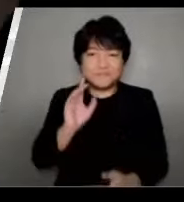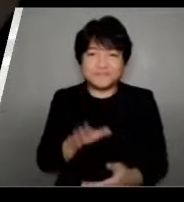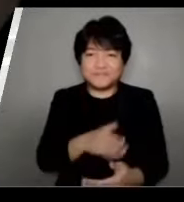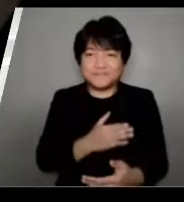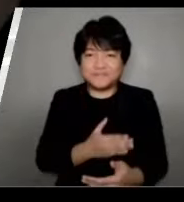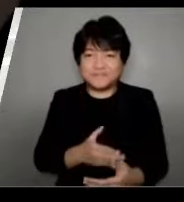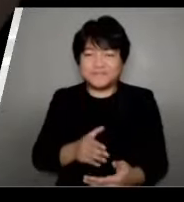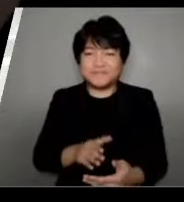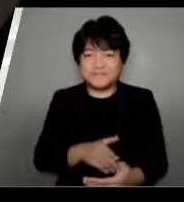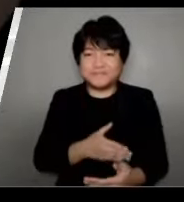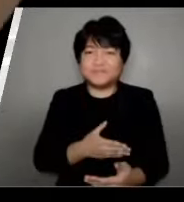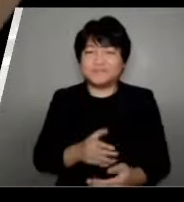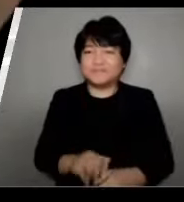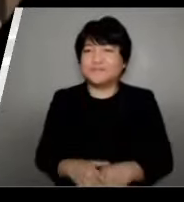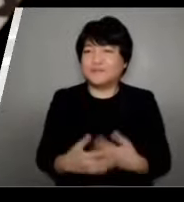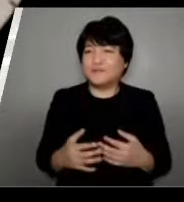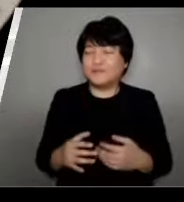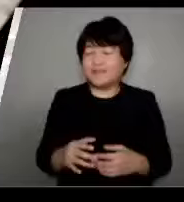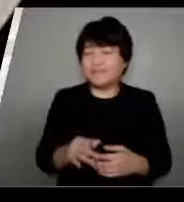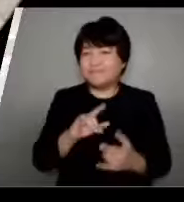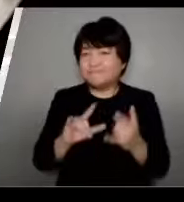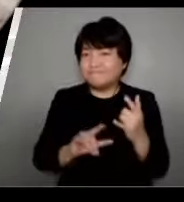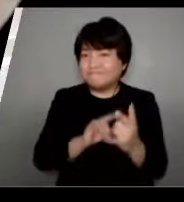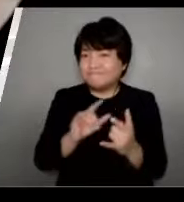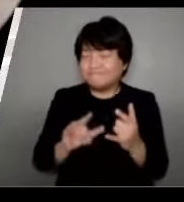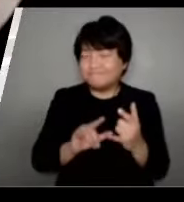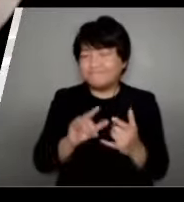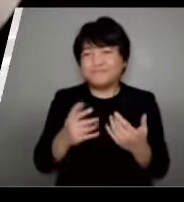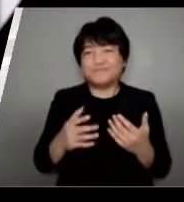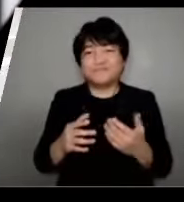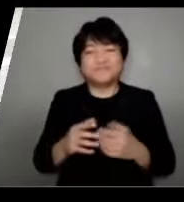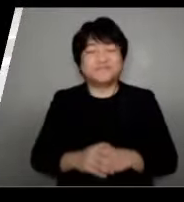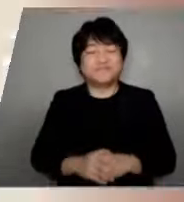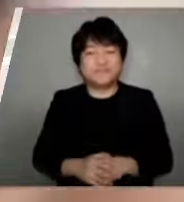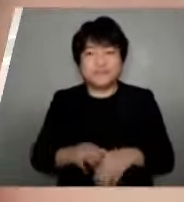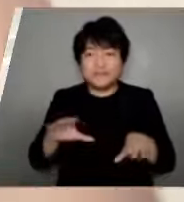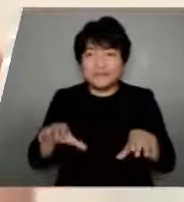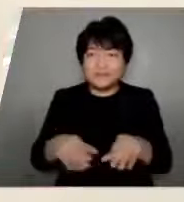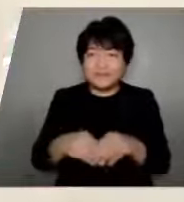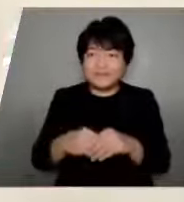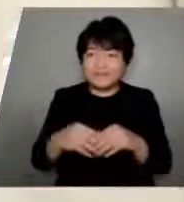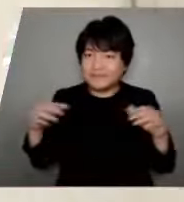Love is in the air tuwing may seremonya ng kasal pero ibahin nyo sa nakat at liyo.